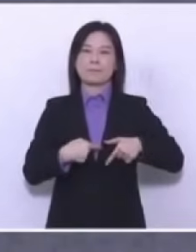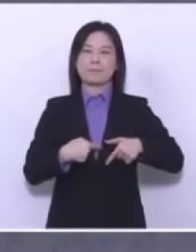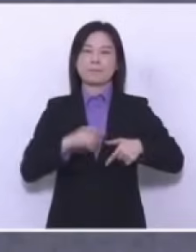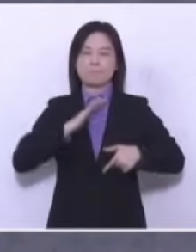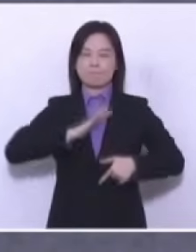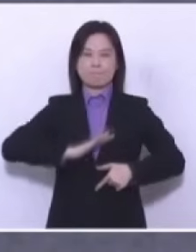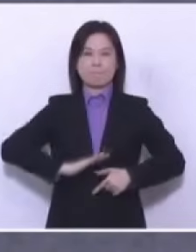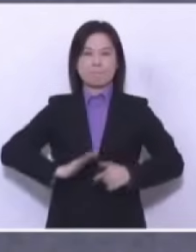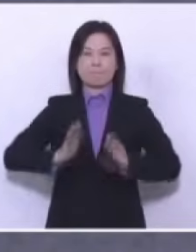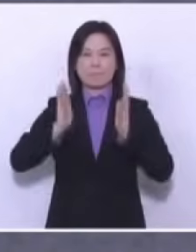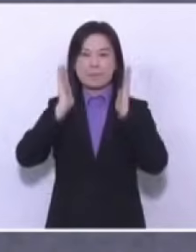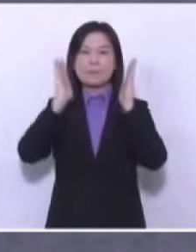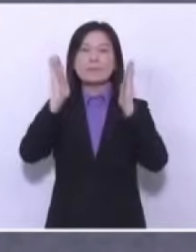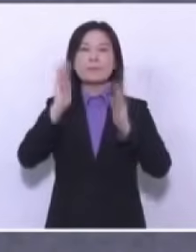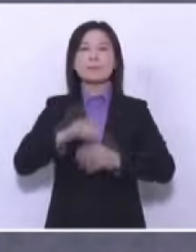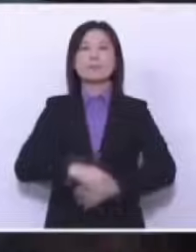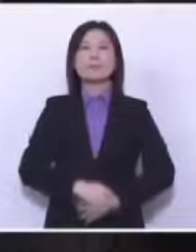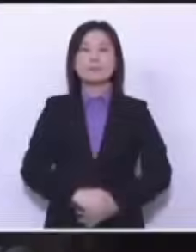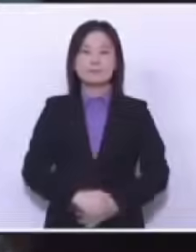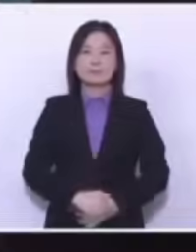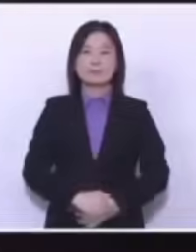定。